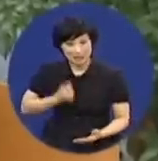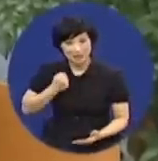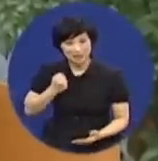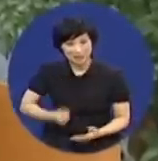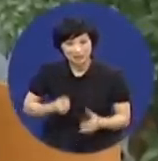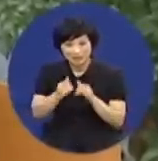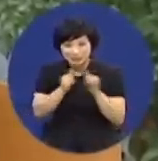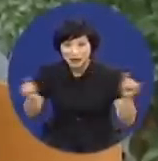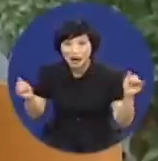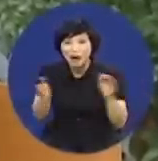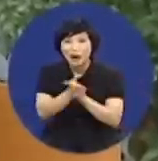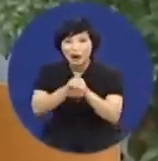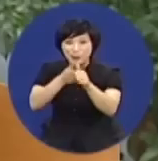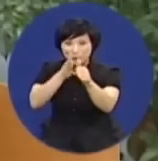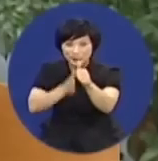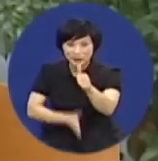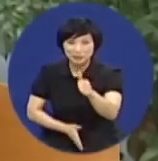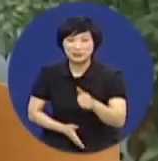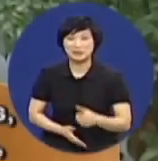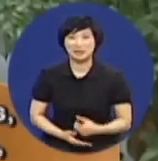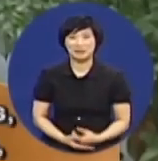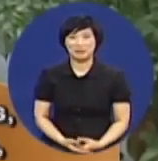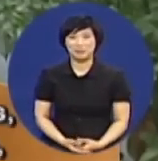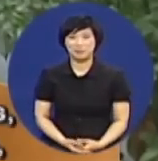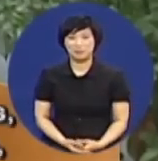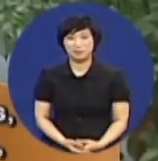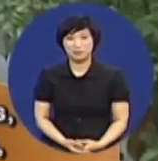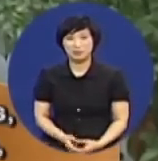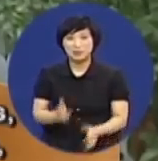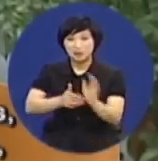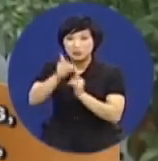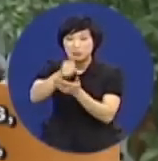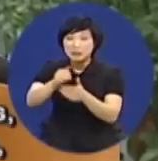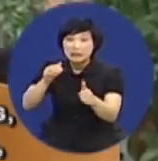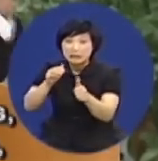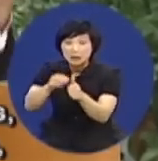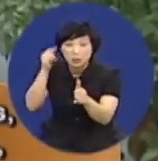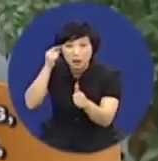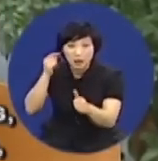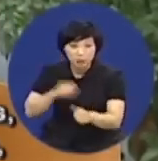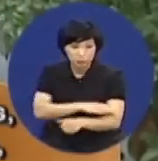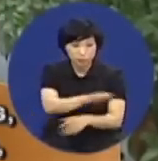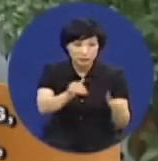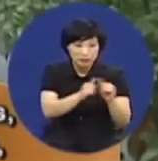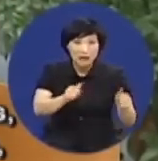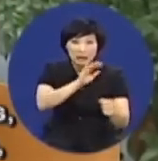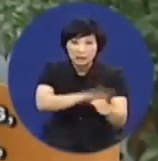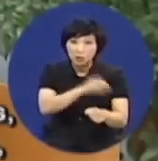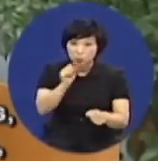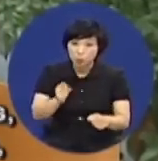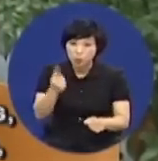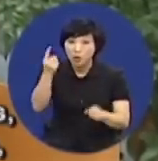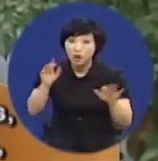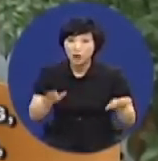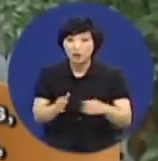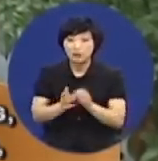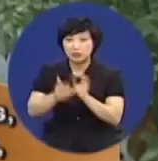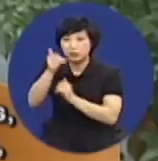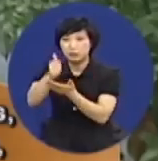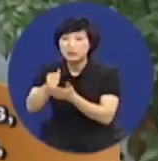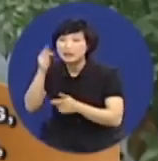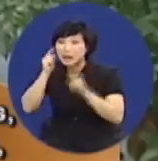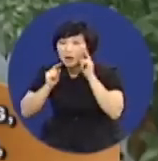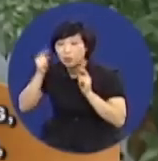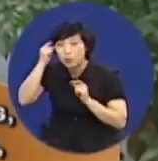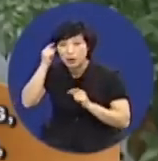有している方はアーメンしましょう。彼は私たちの背きの罪のために差し通され、私たちの咎